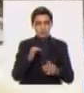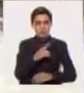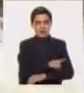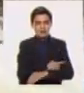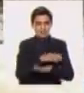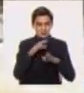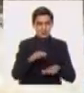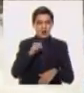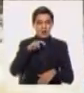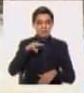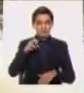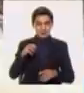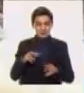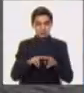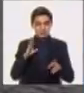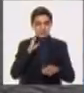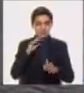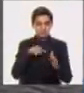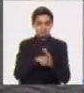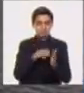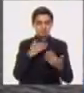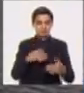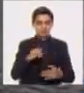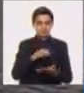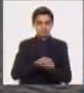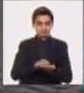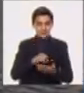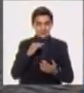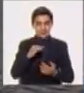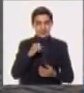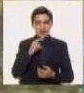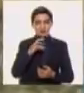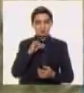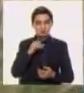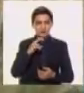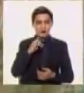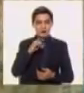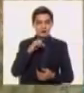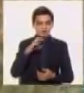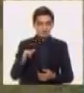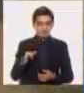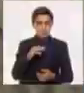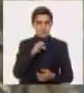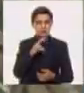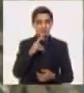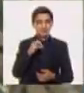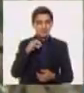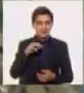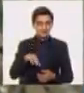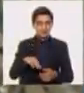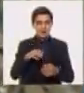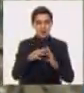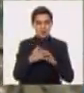дәріхана, сондай-ақ қора қопсыны су басқан. Нөсерлі жауын Сайрамның Ақсукент, Қарасу, Қарабұлақ, Манкент ауылдарының 7 үйін